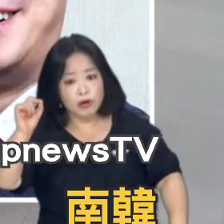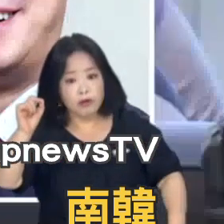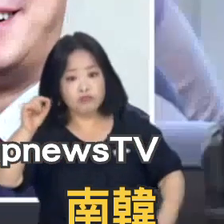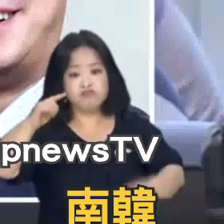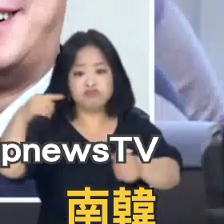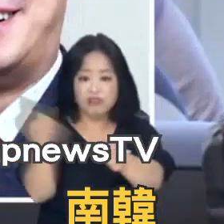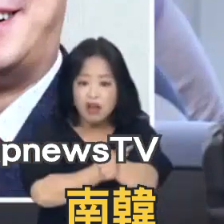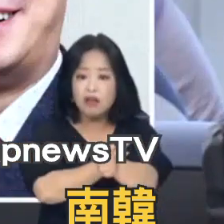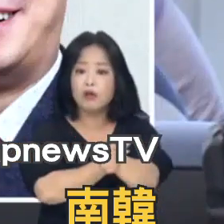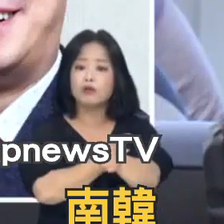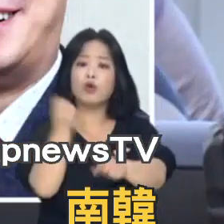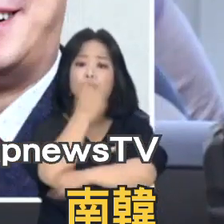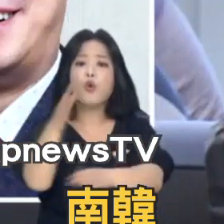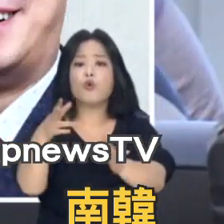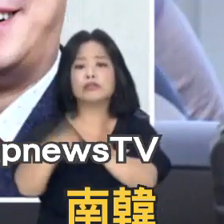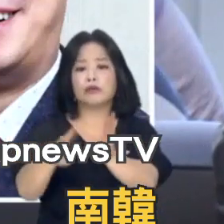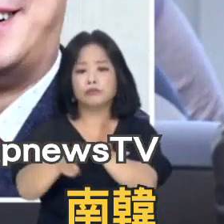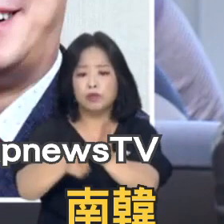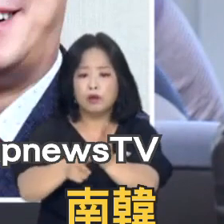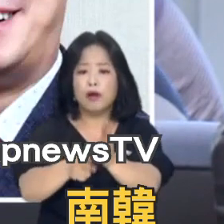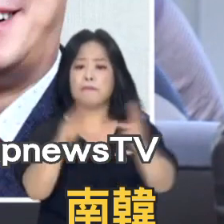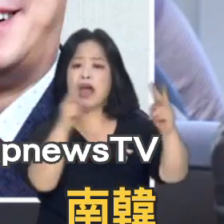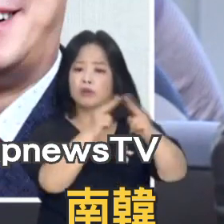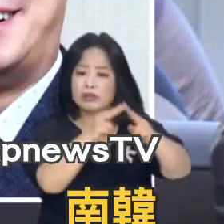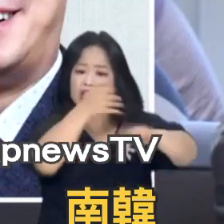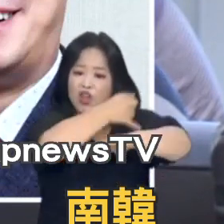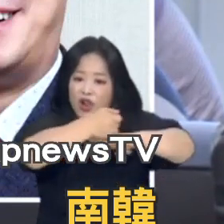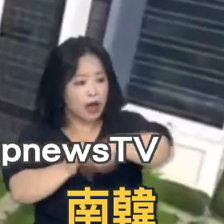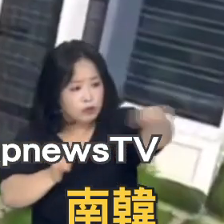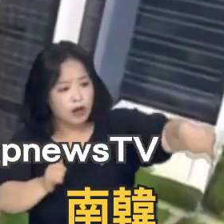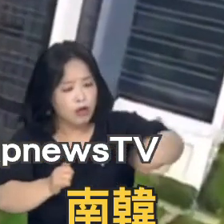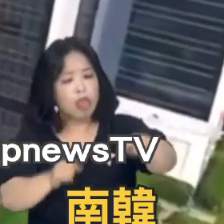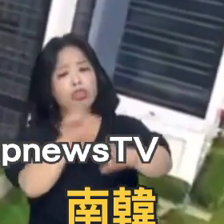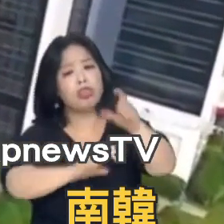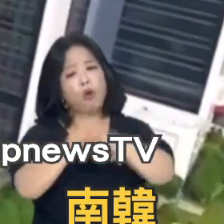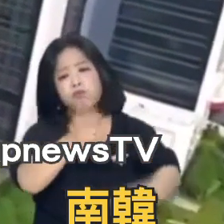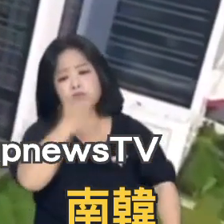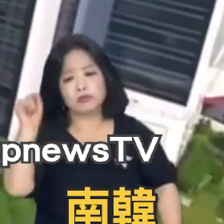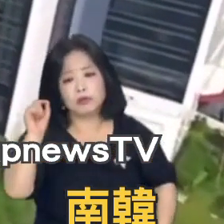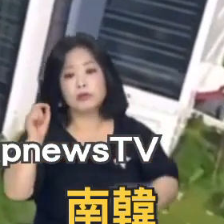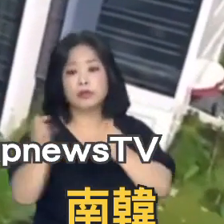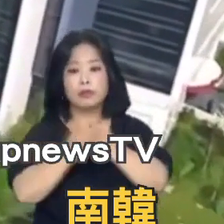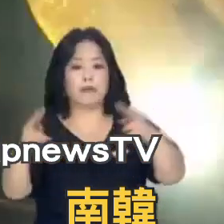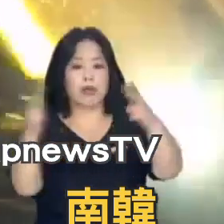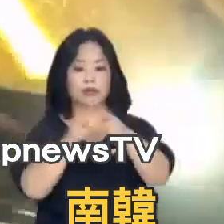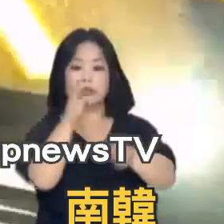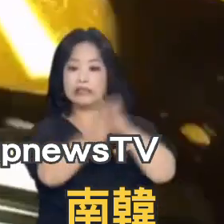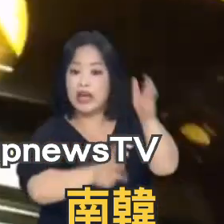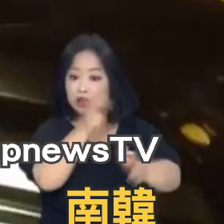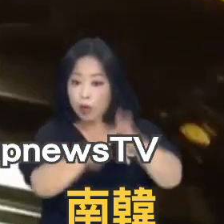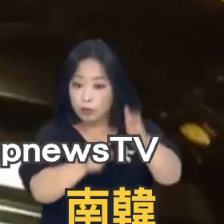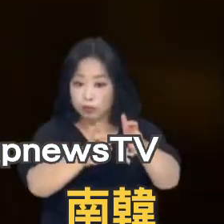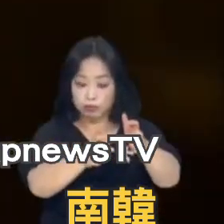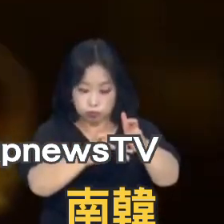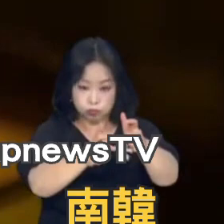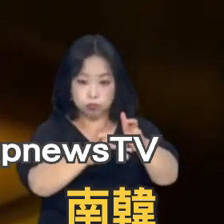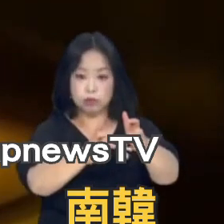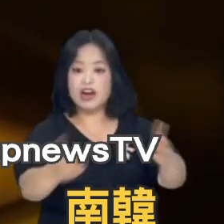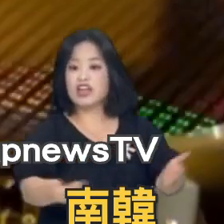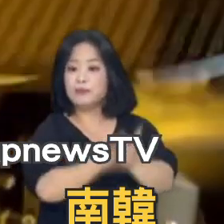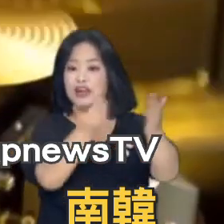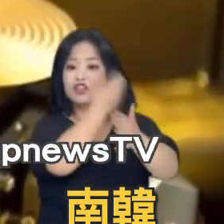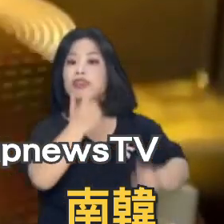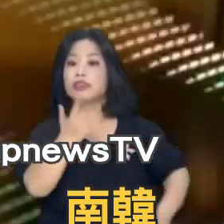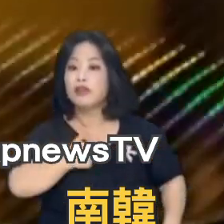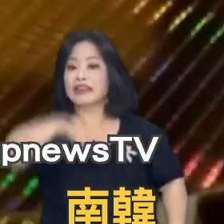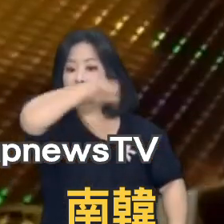반도체를설계를전문을하는기업이런데는더부족한거죠 파운드리위주로반도체산업을구축한대만이국가적지원